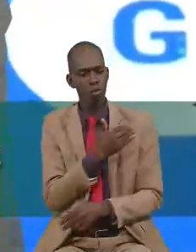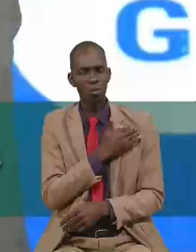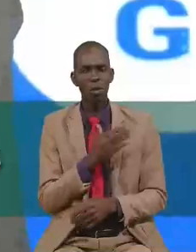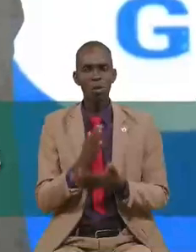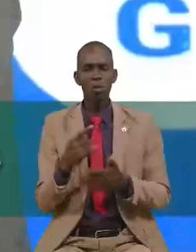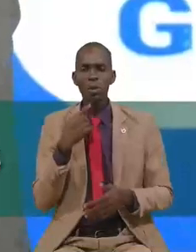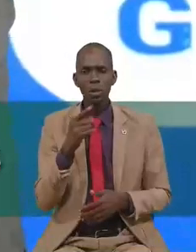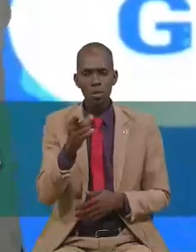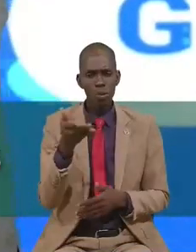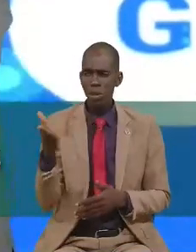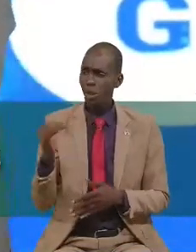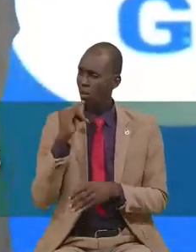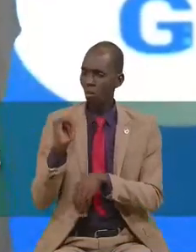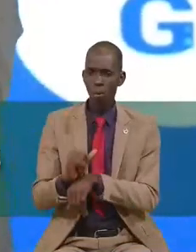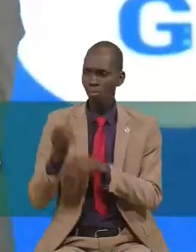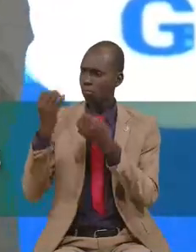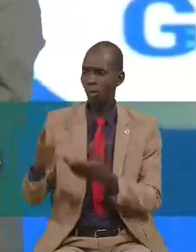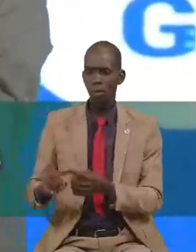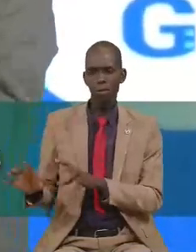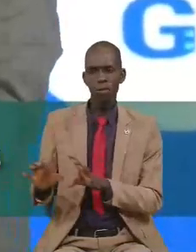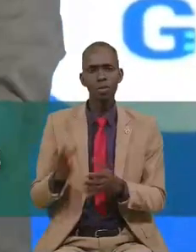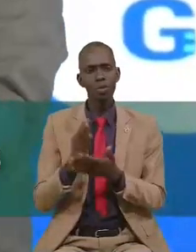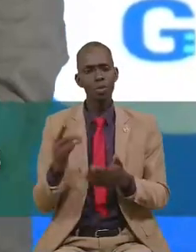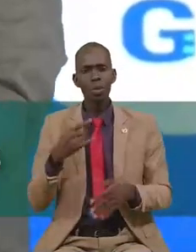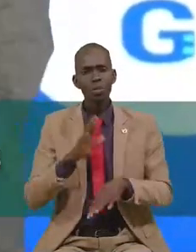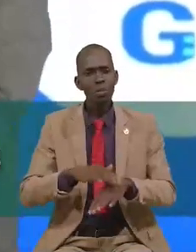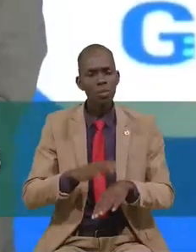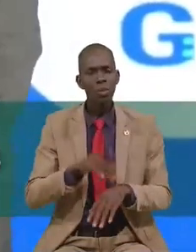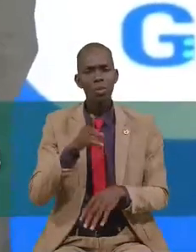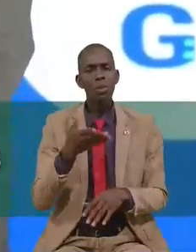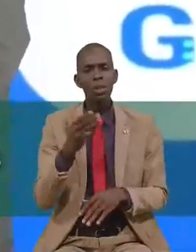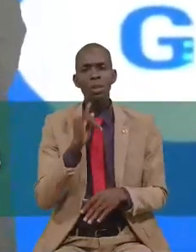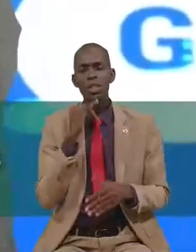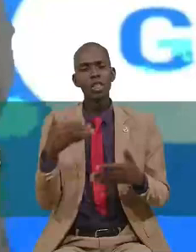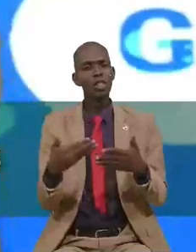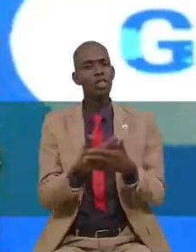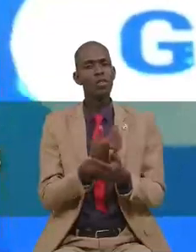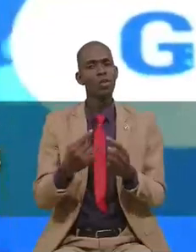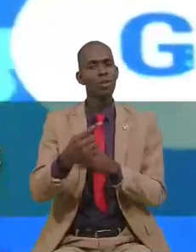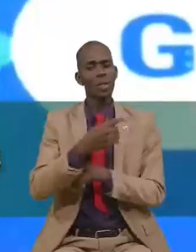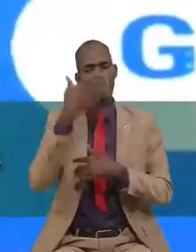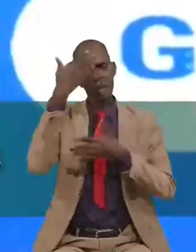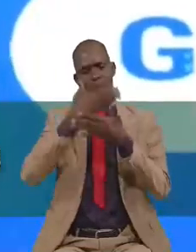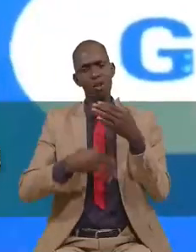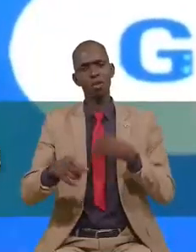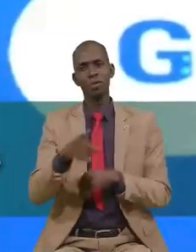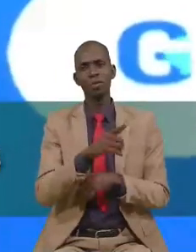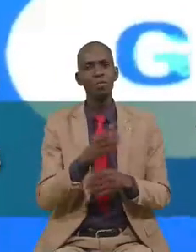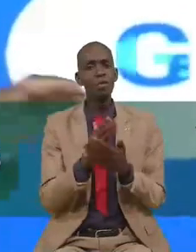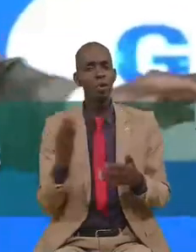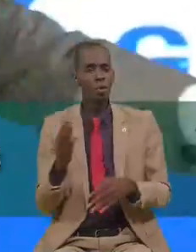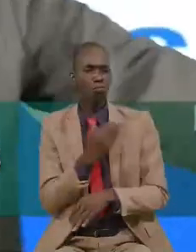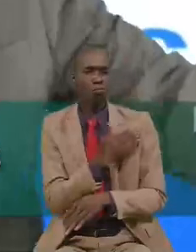à faire. Quelqu'un vient te dire, ah, il y a un nouveau jour qui t'attend. Quelqu'un vient te dire, il y a une nouvelle opportunité